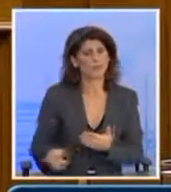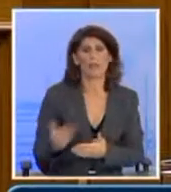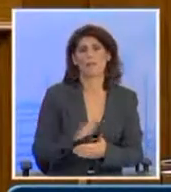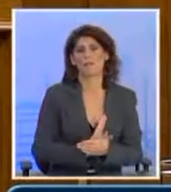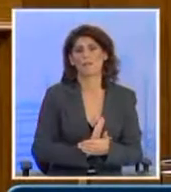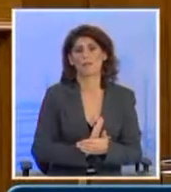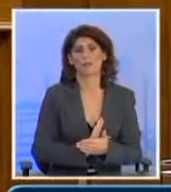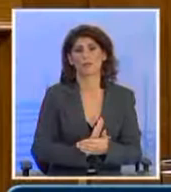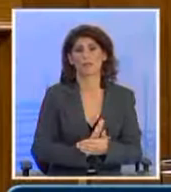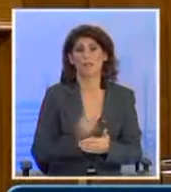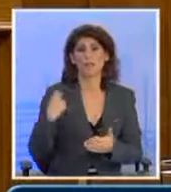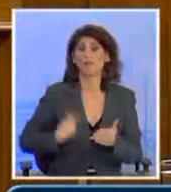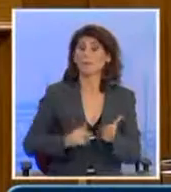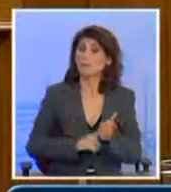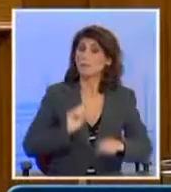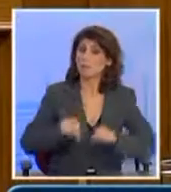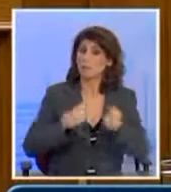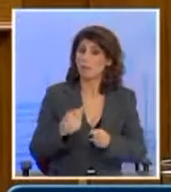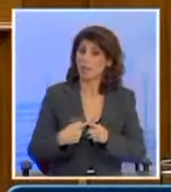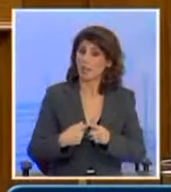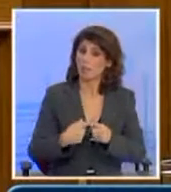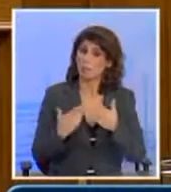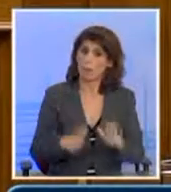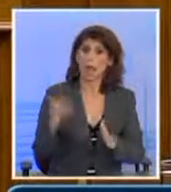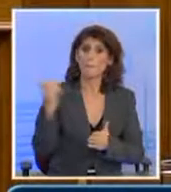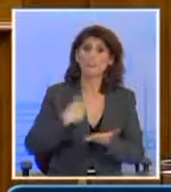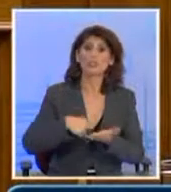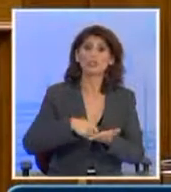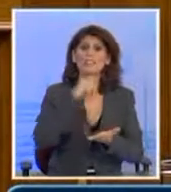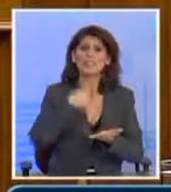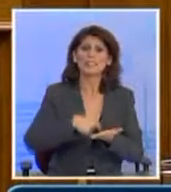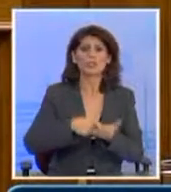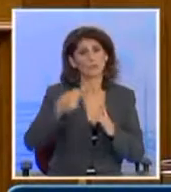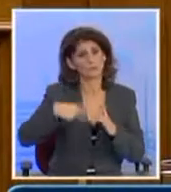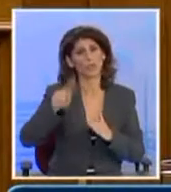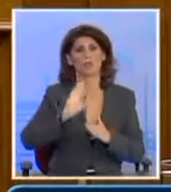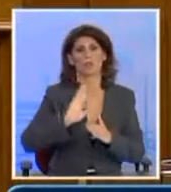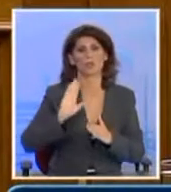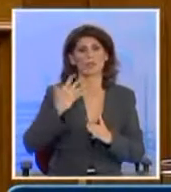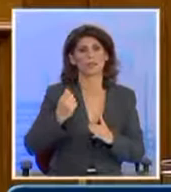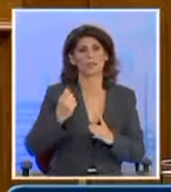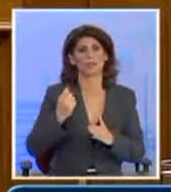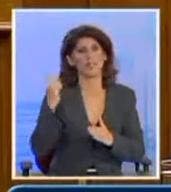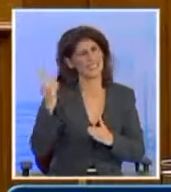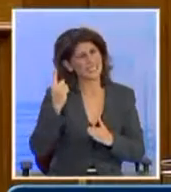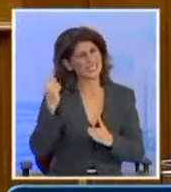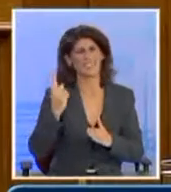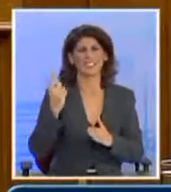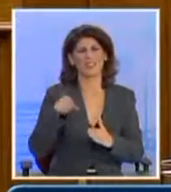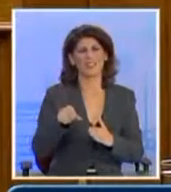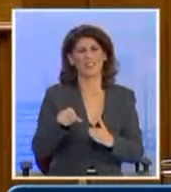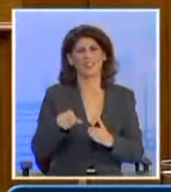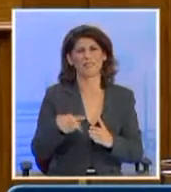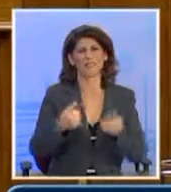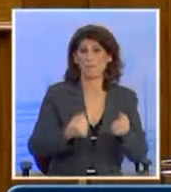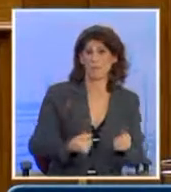Στη δημοσιονομική προσπάθεια που κατέβαλε η χώρα, μισθωτοί και συνταξιούχοι κατά το πλείστον αποτέλεσαν τα συνήθη υποζύγια. Την ίδια